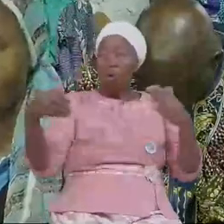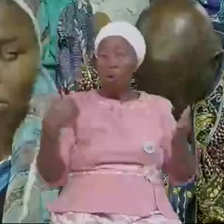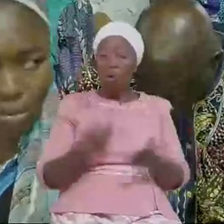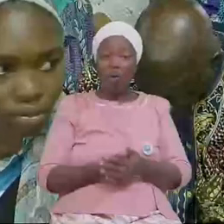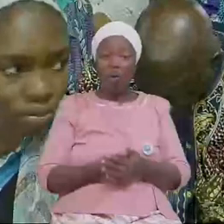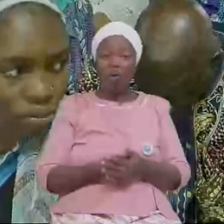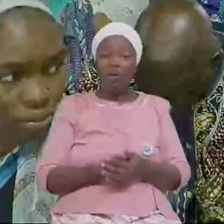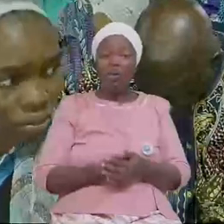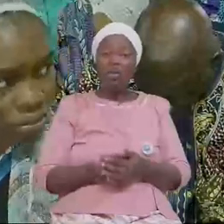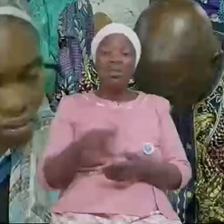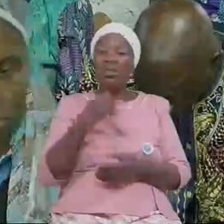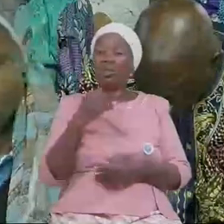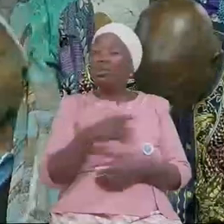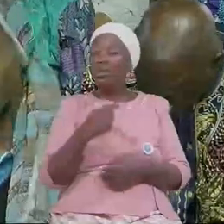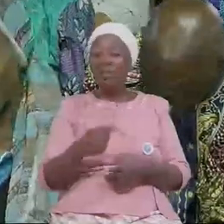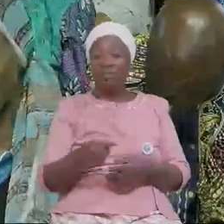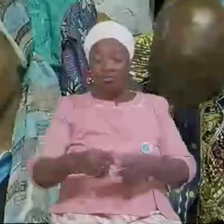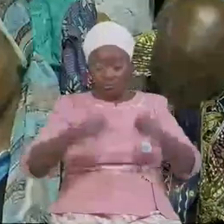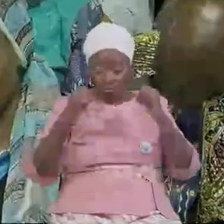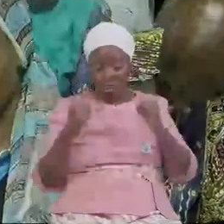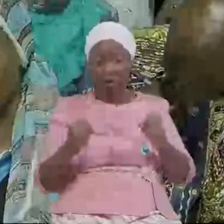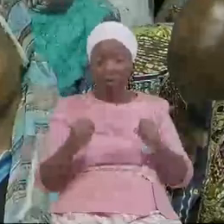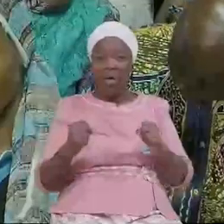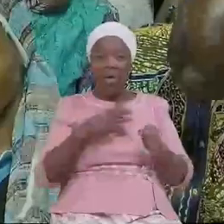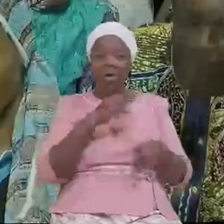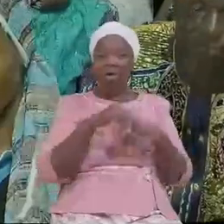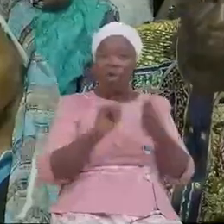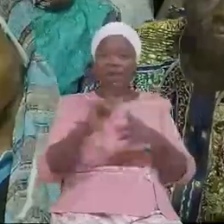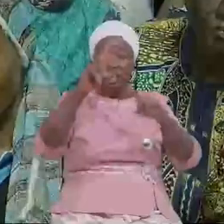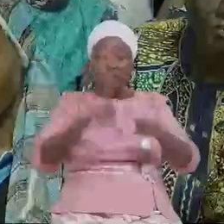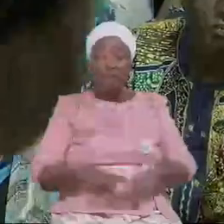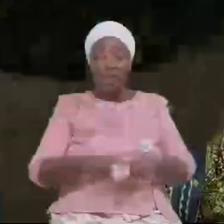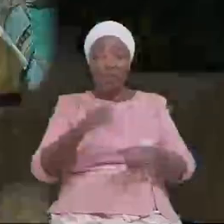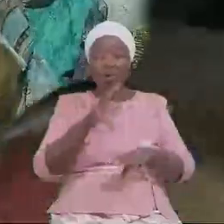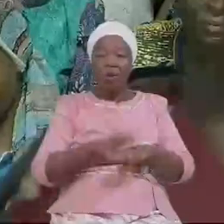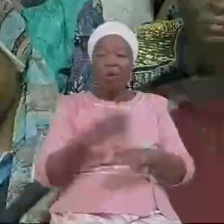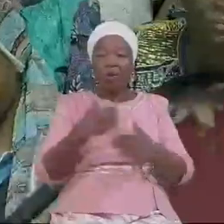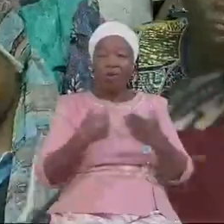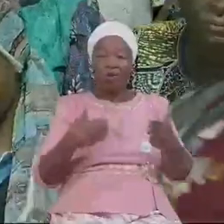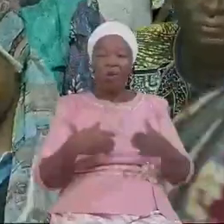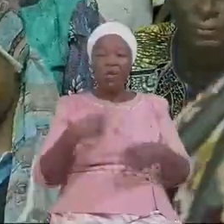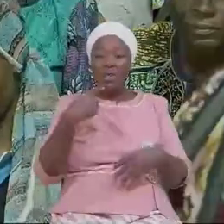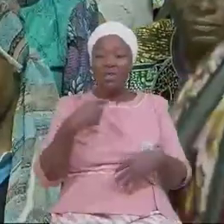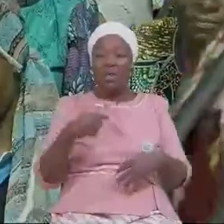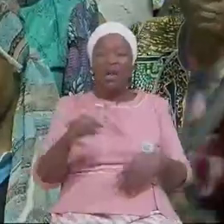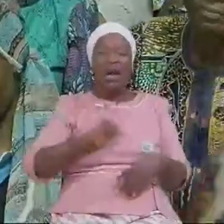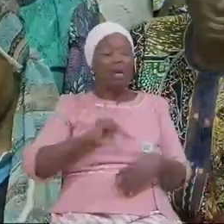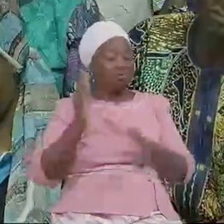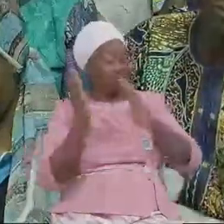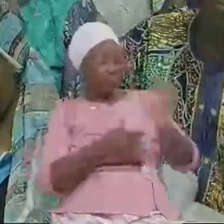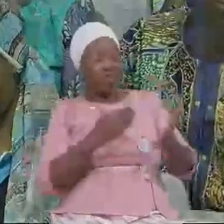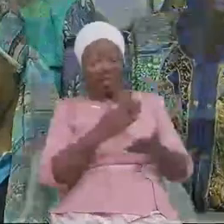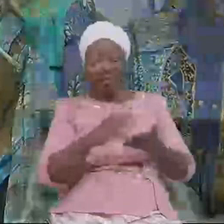et en voyant tout ce dont il dépendait et que je rejette tout,